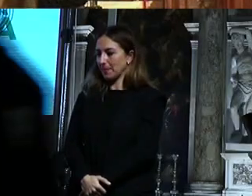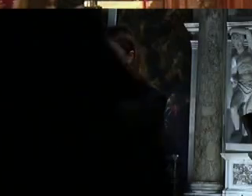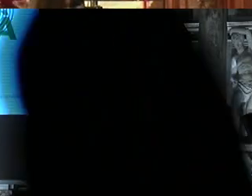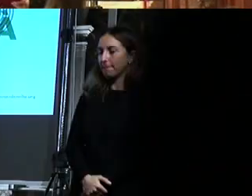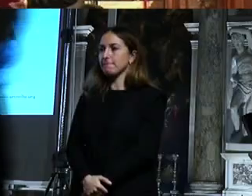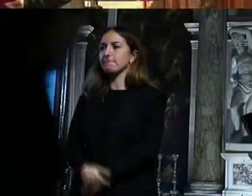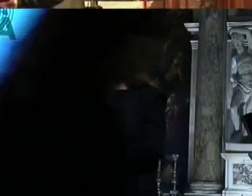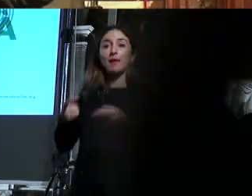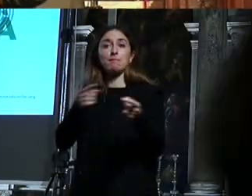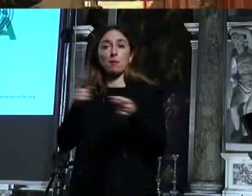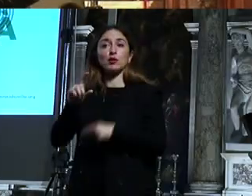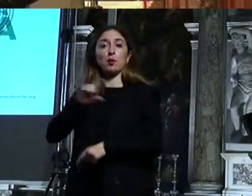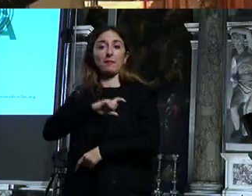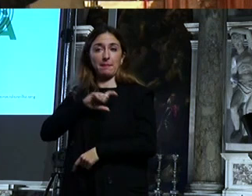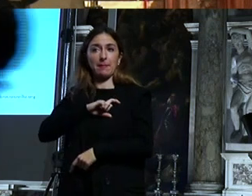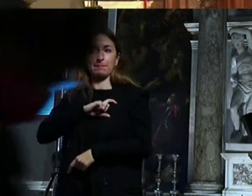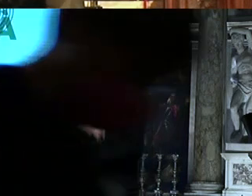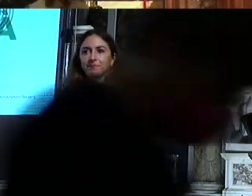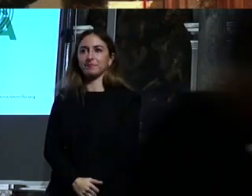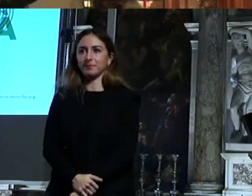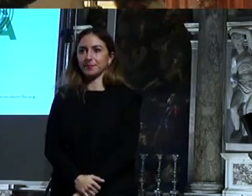È il momento dei premi.